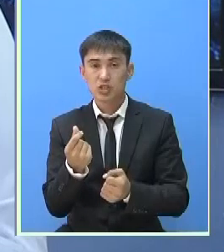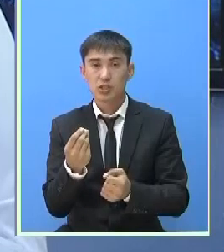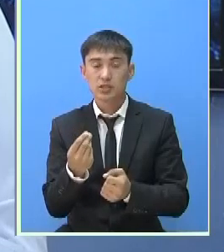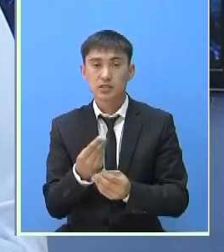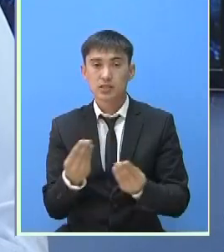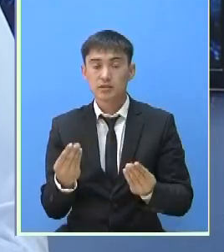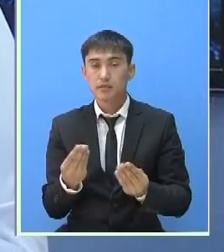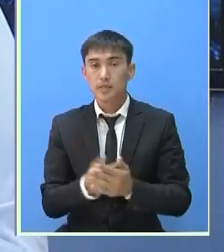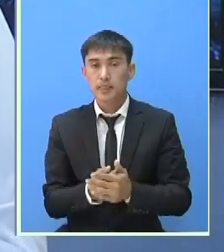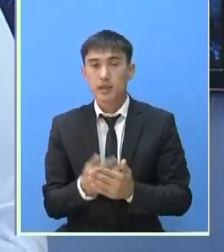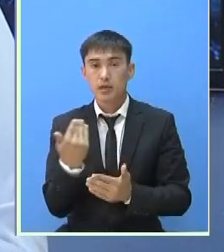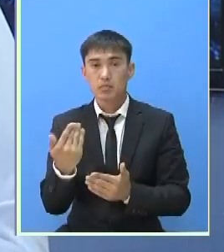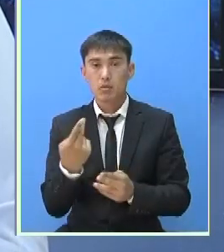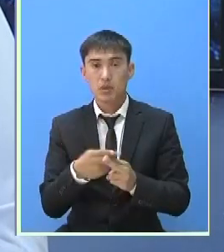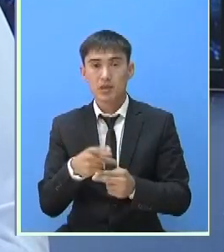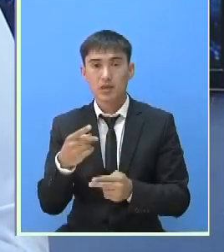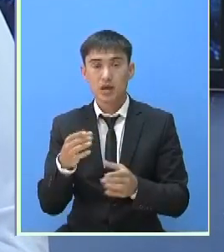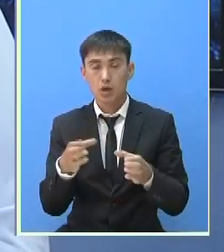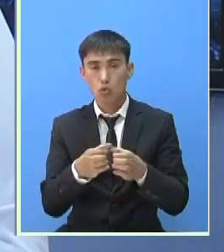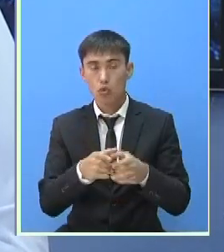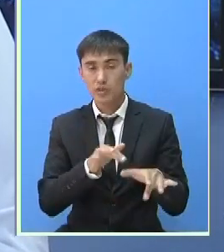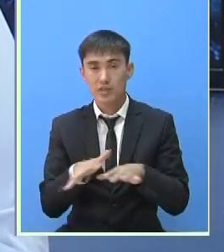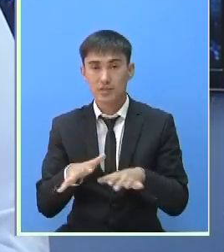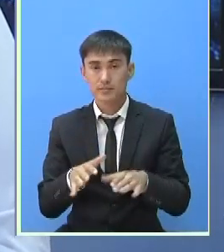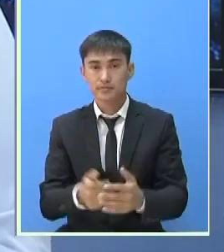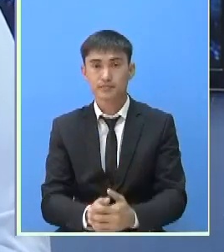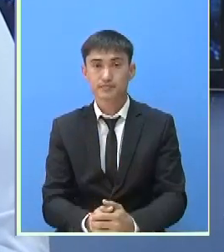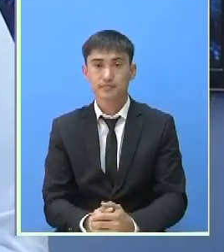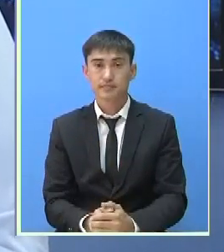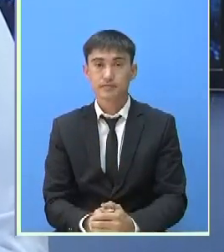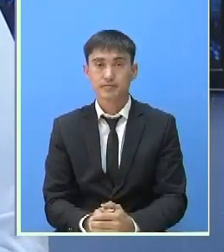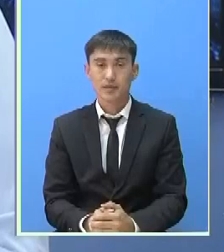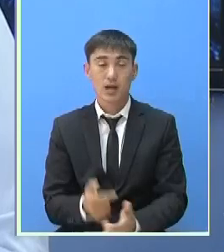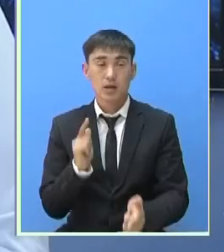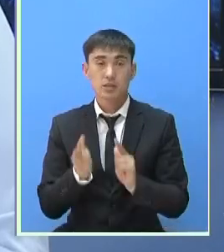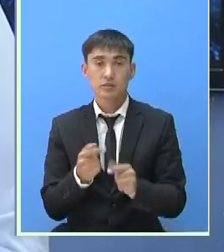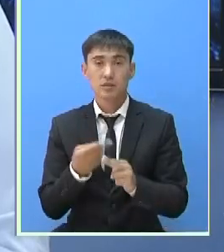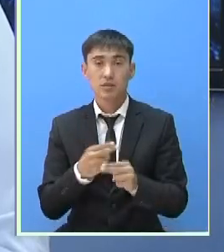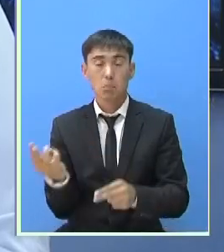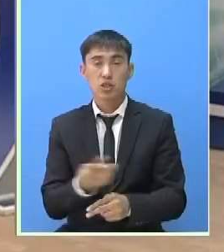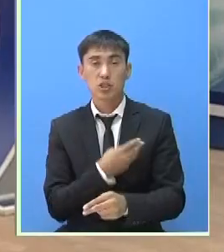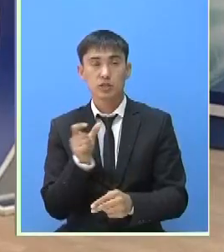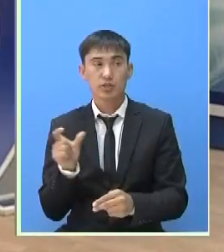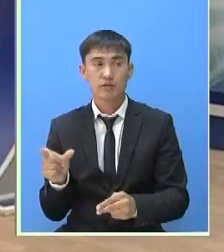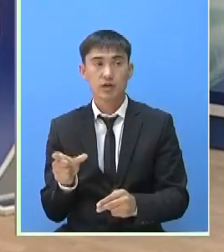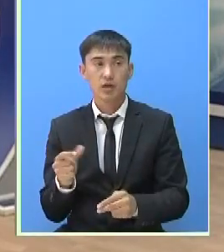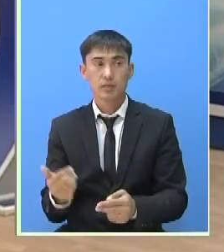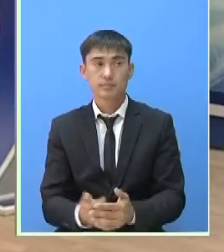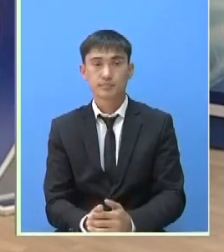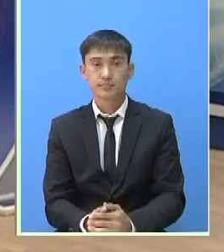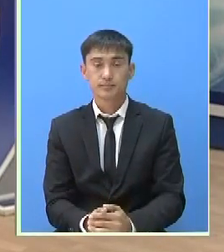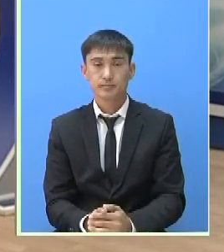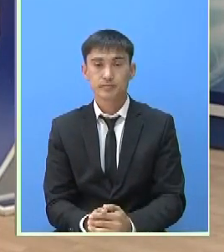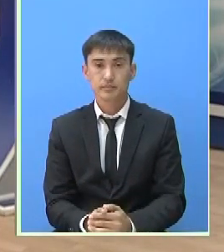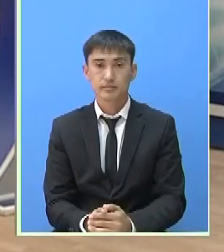же, именно по данной категории дел, которую я вот назвала. И, естественно, это по желанию человека, хочет он получить компенсацию или